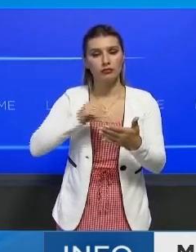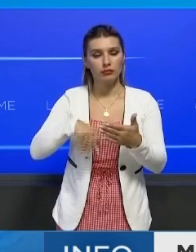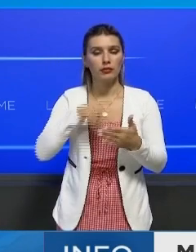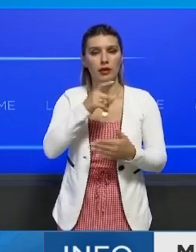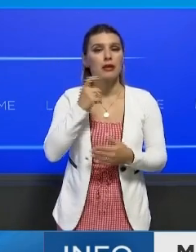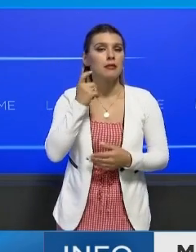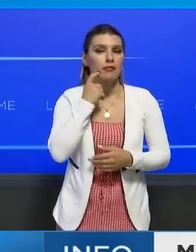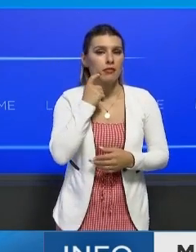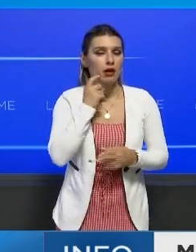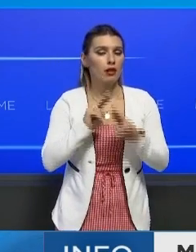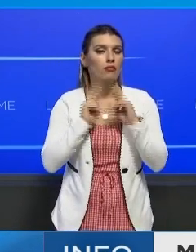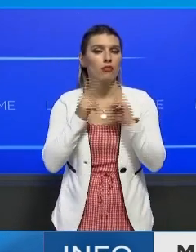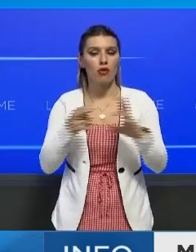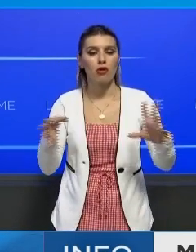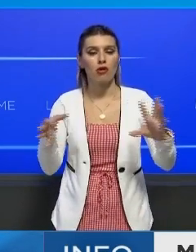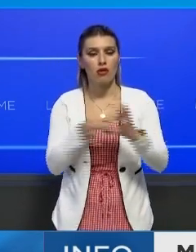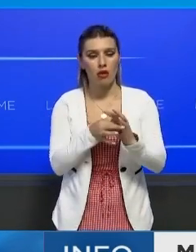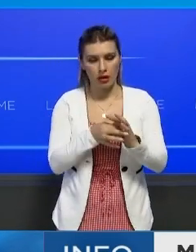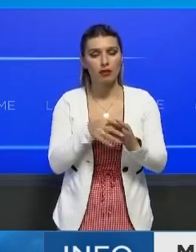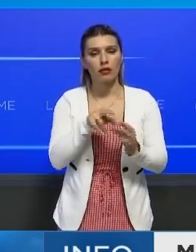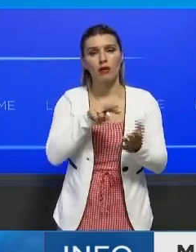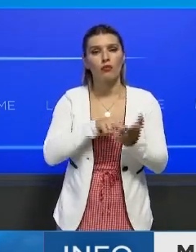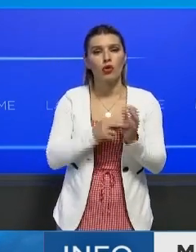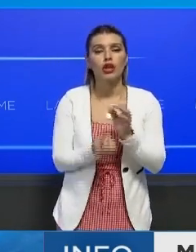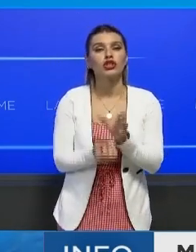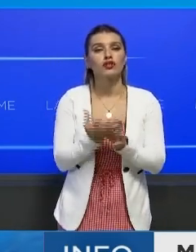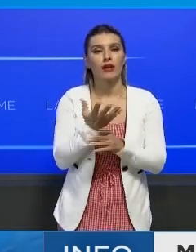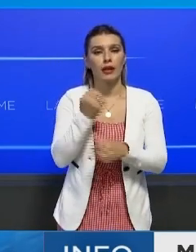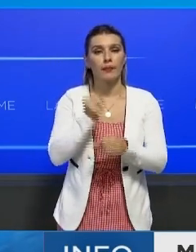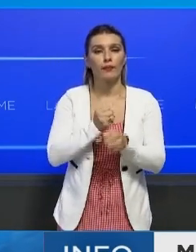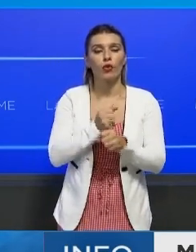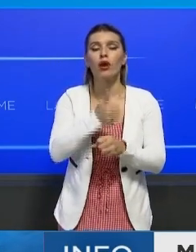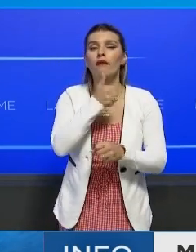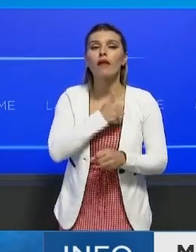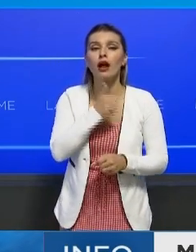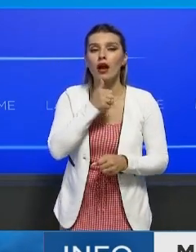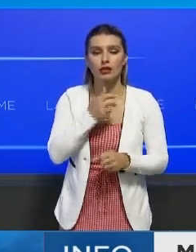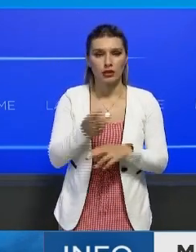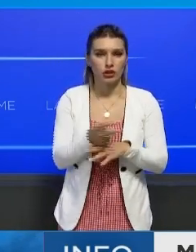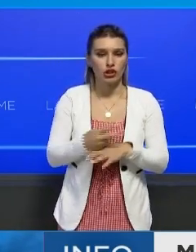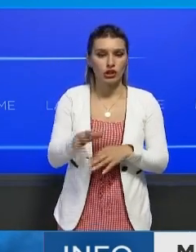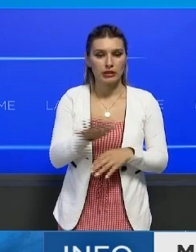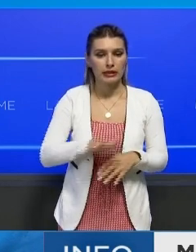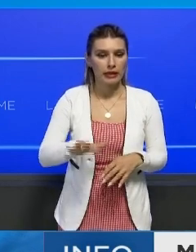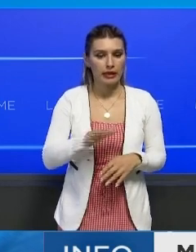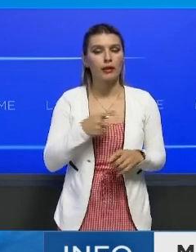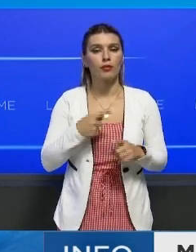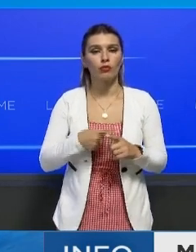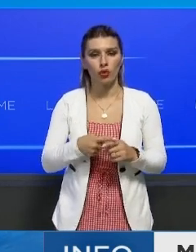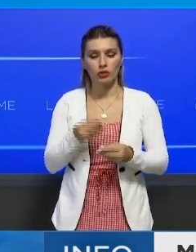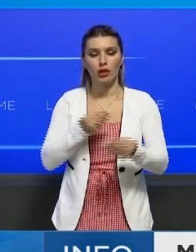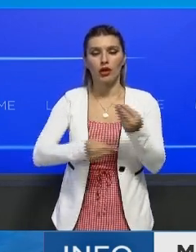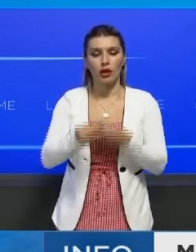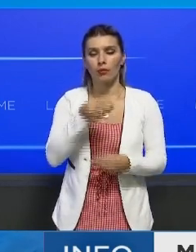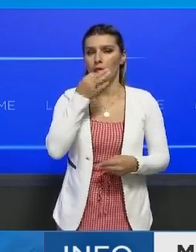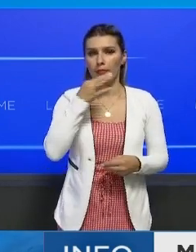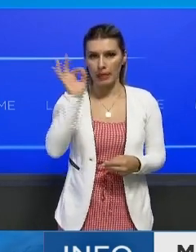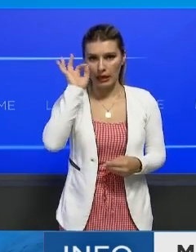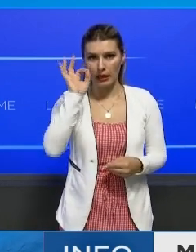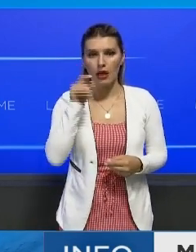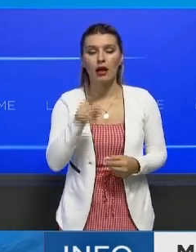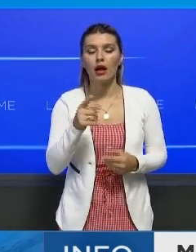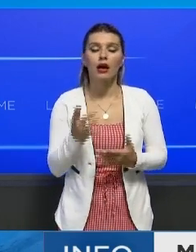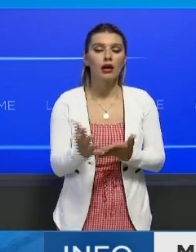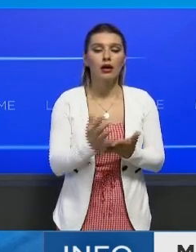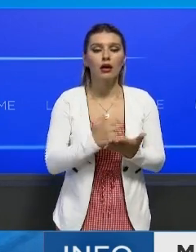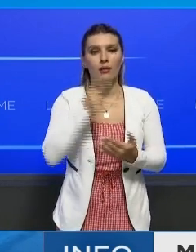Bankën Botërore për financimin e politikave zhvillimore për financa publike dhe rritje të qëndrueshme, nga e cila do të